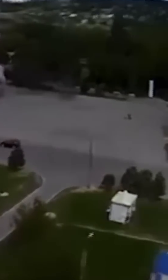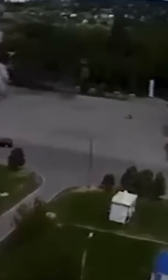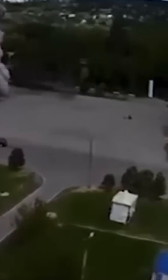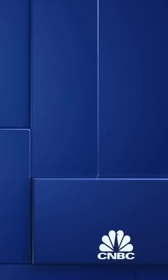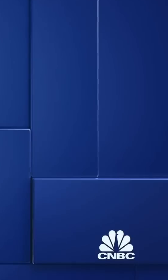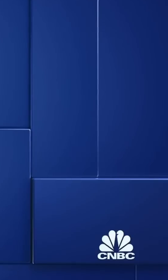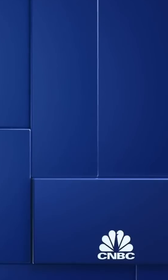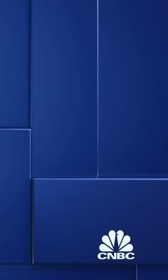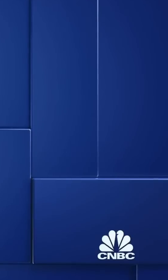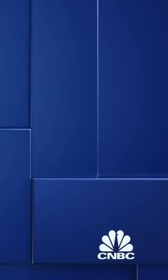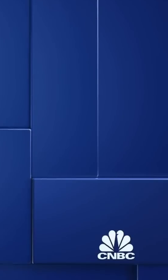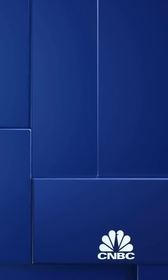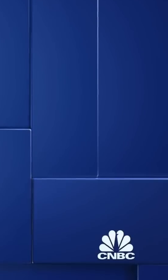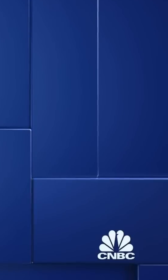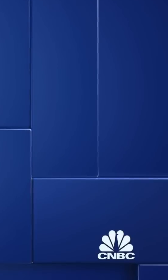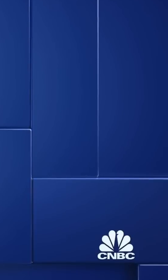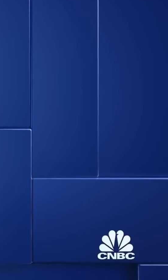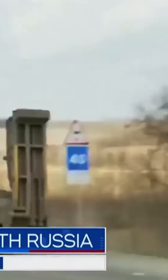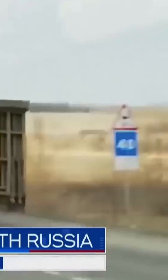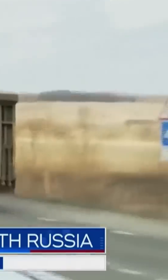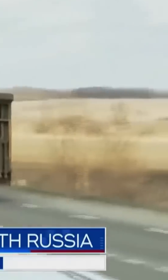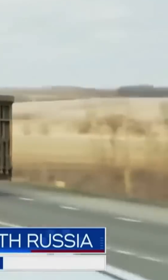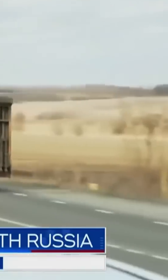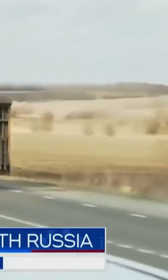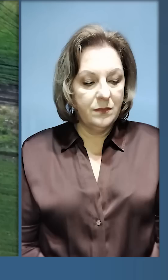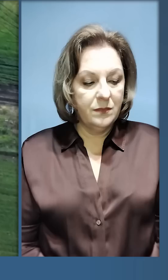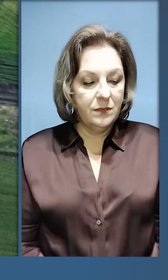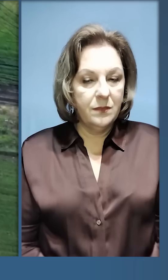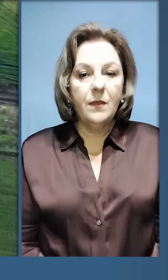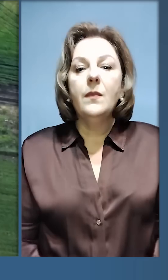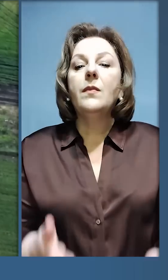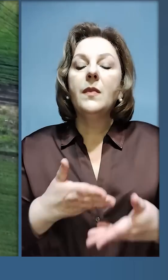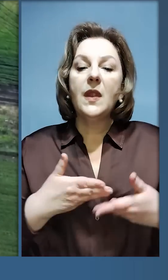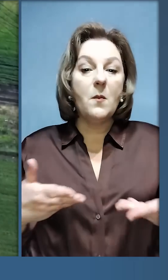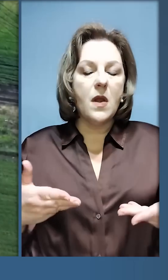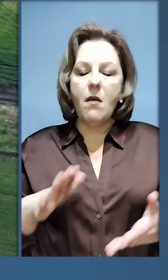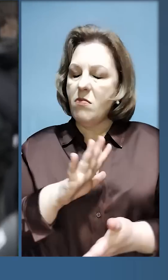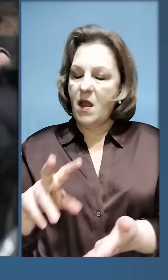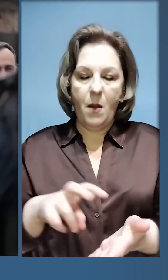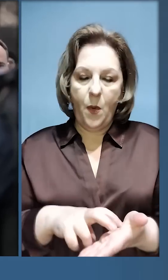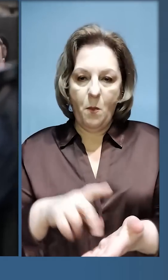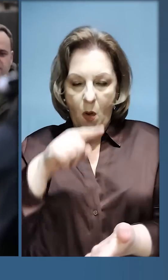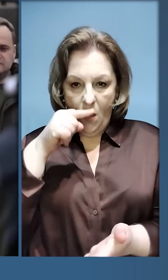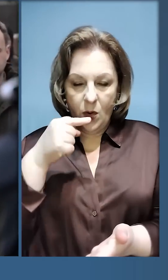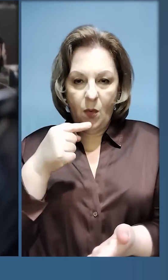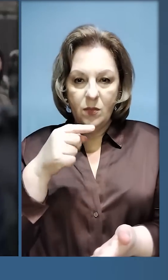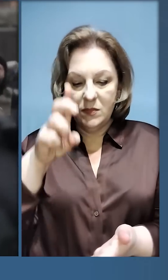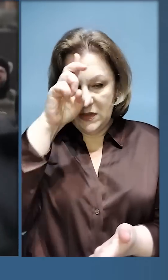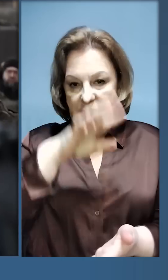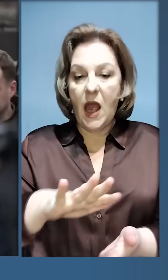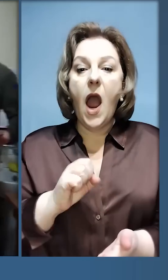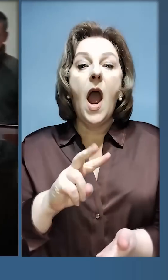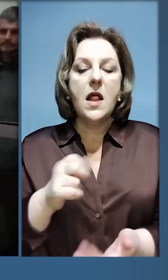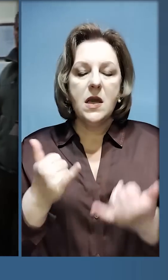odds in this war are massively stacked against Ukraine, but it is fighting back. Ми не боїмось Росії,